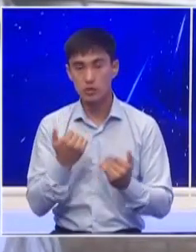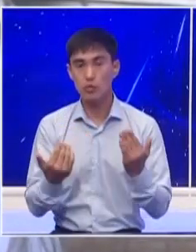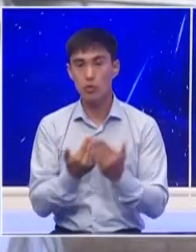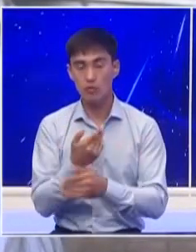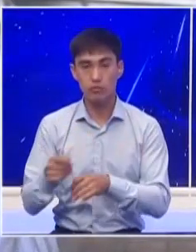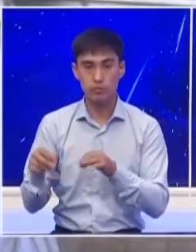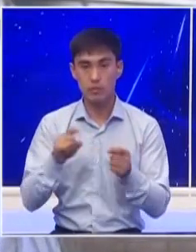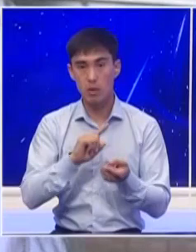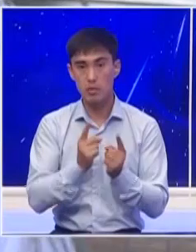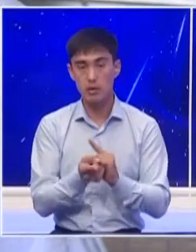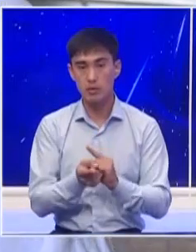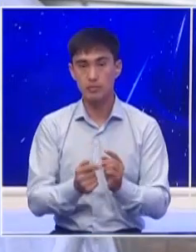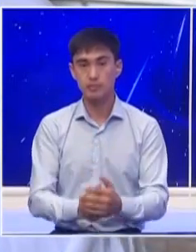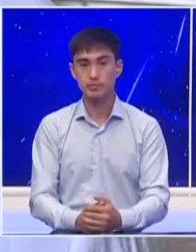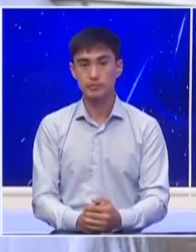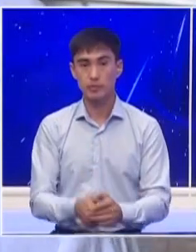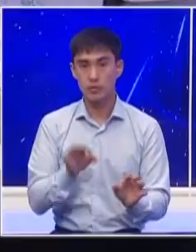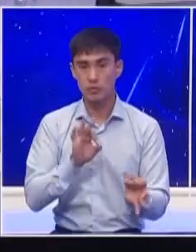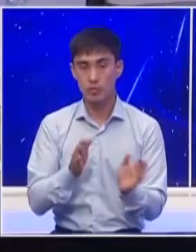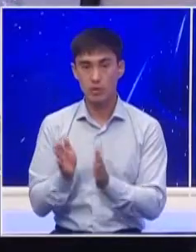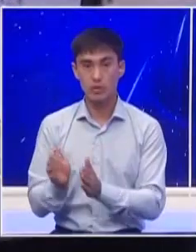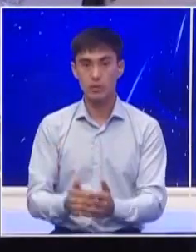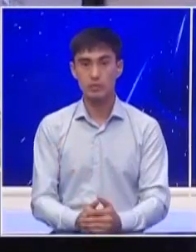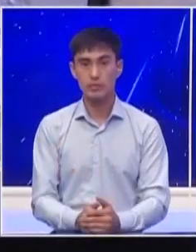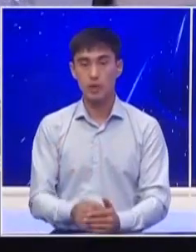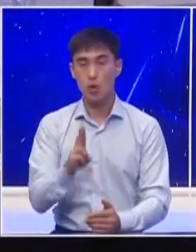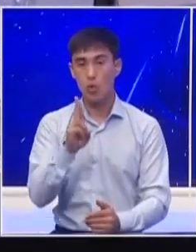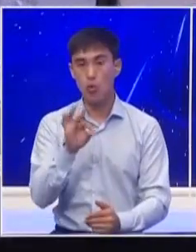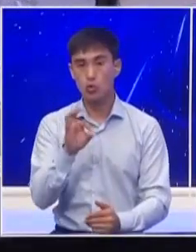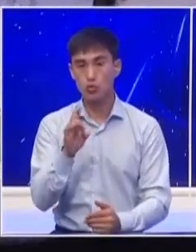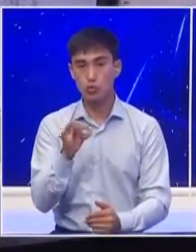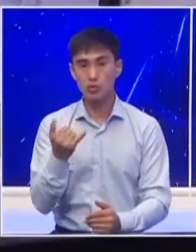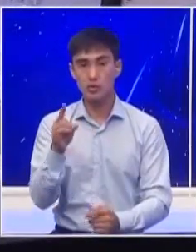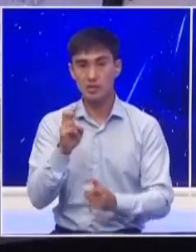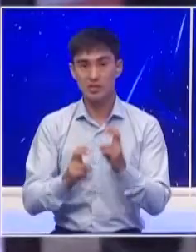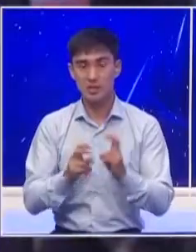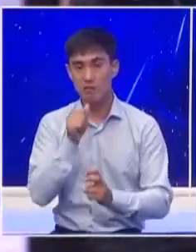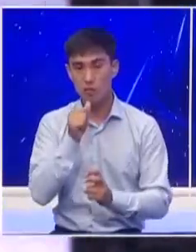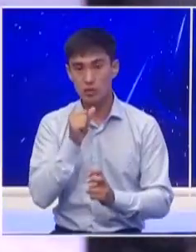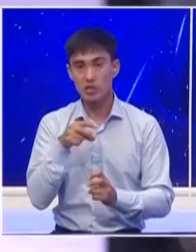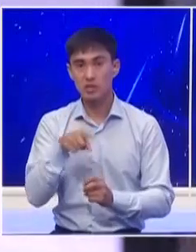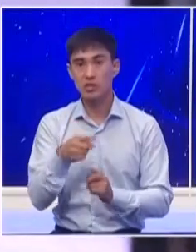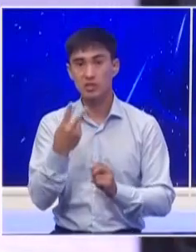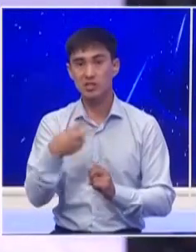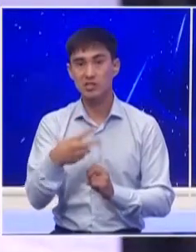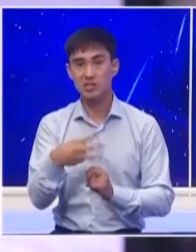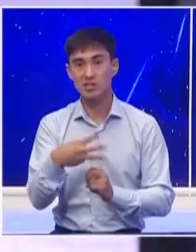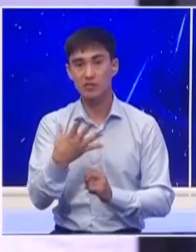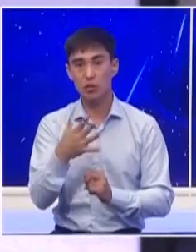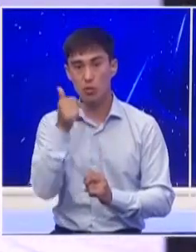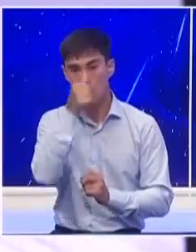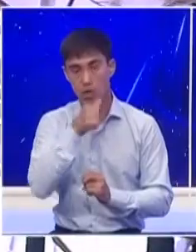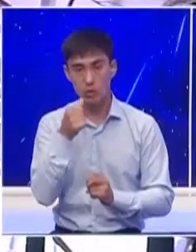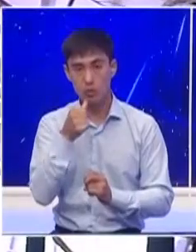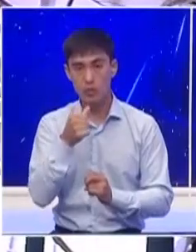это поменяли, все нормально. Аксусский сахарный завод был основан в 1932 году. 5 лет назад